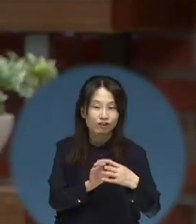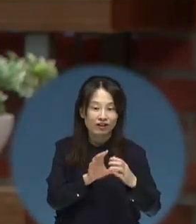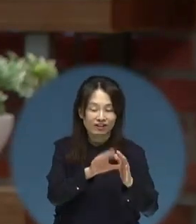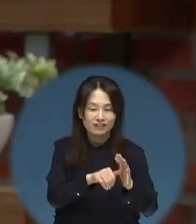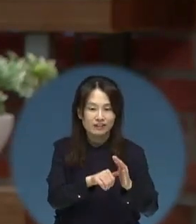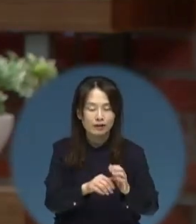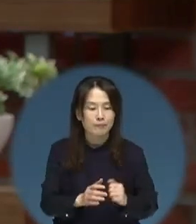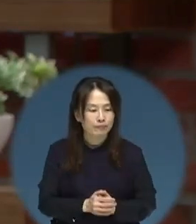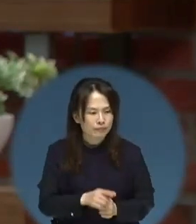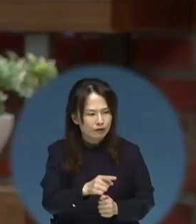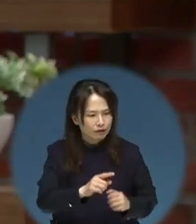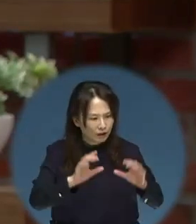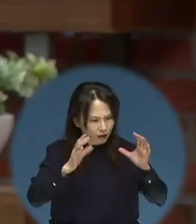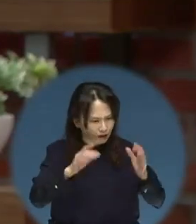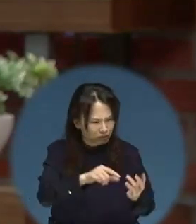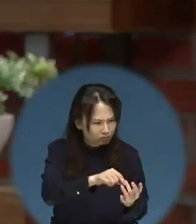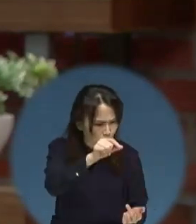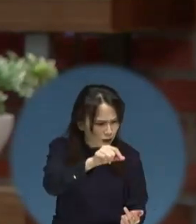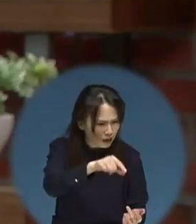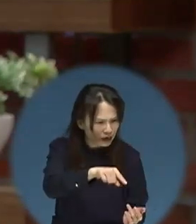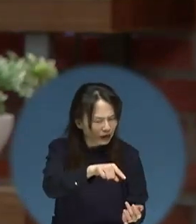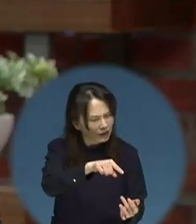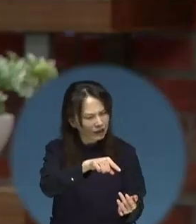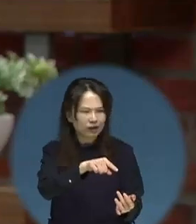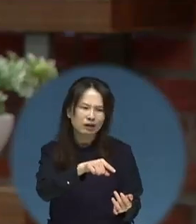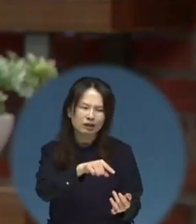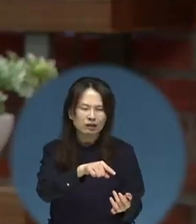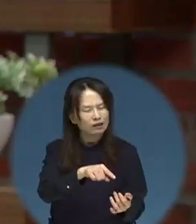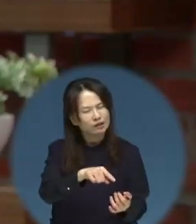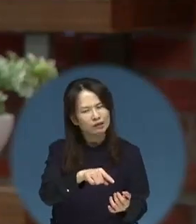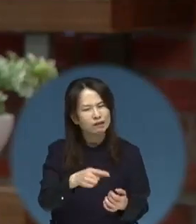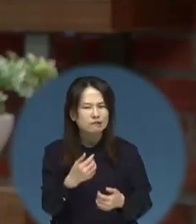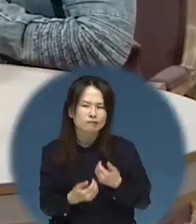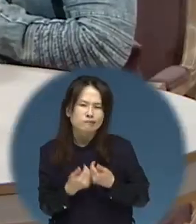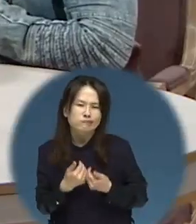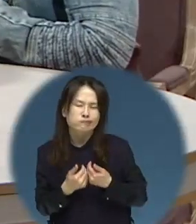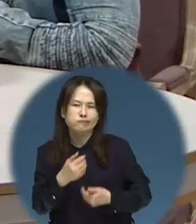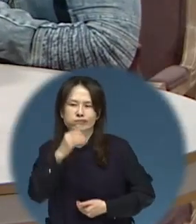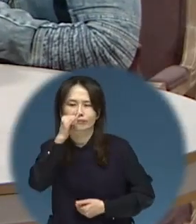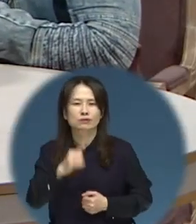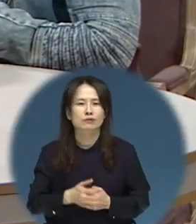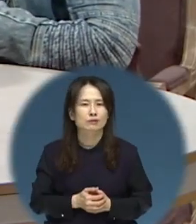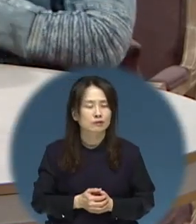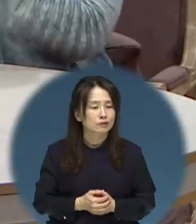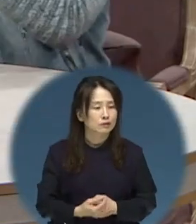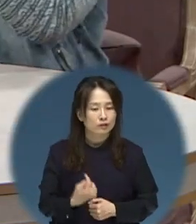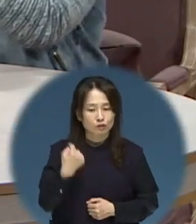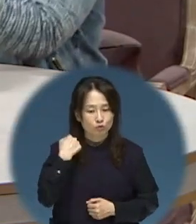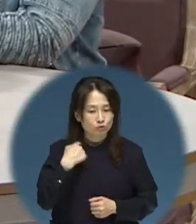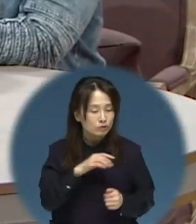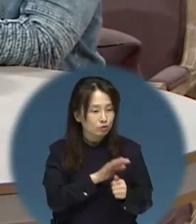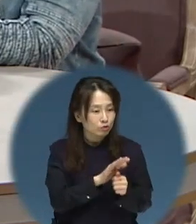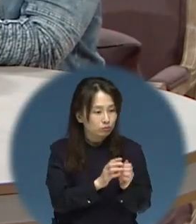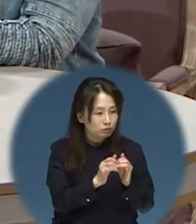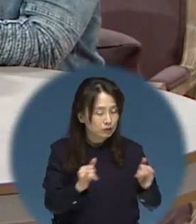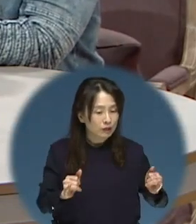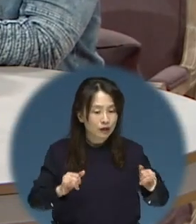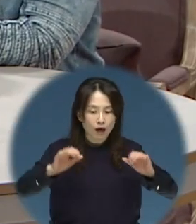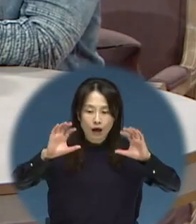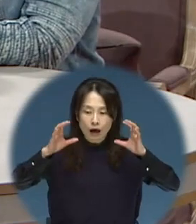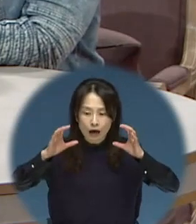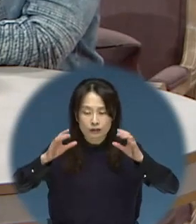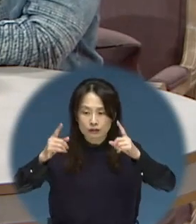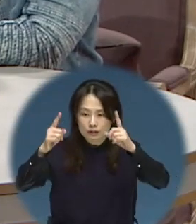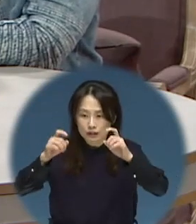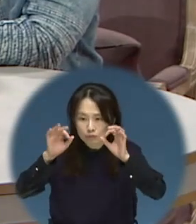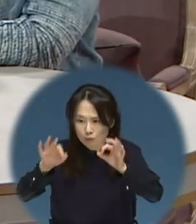아이들이 선택당한다는 자체가 조금 마음이 쓰였어요. 후원하고자 하는 사람이 아이들의 사진을 보고 내가 이